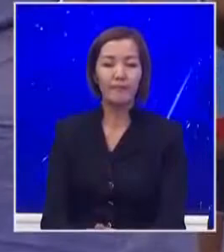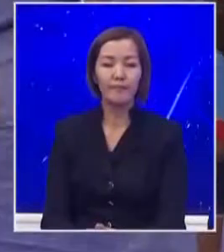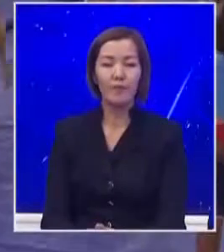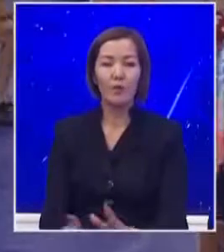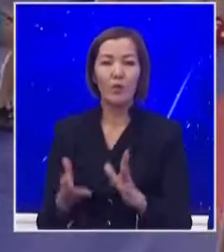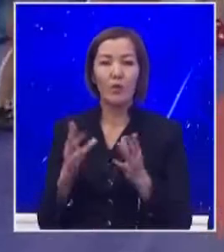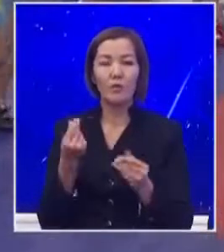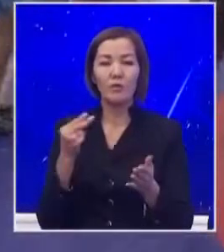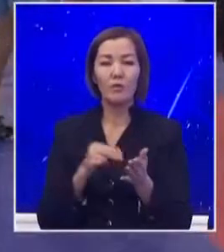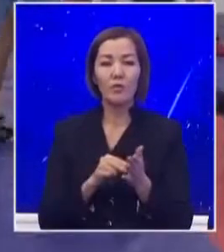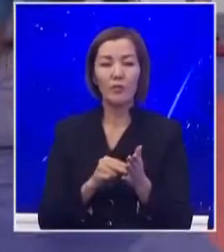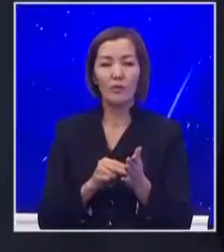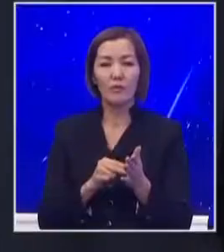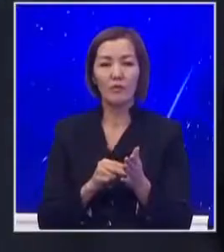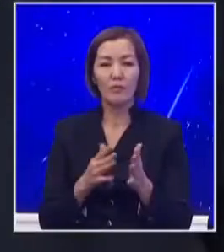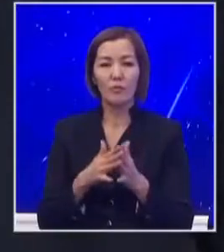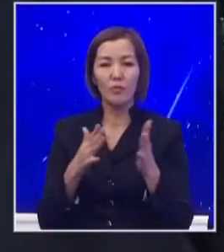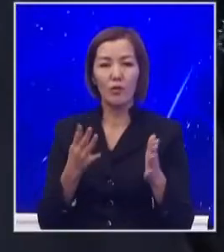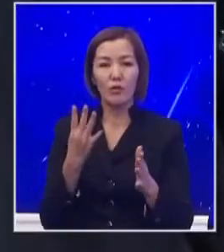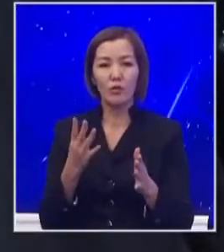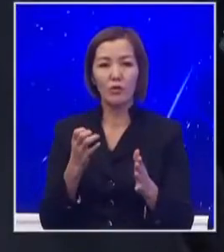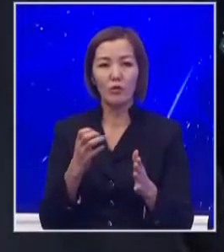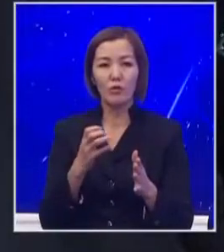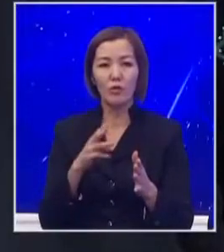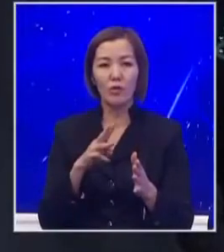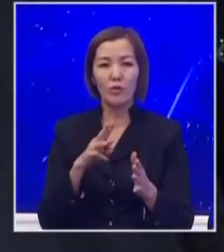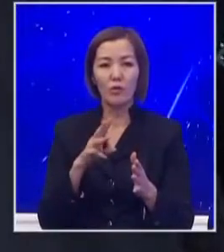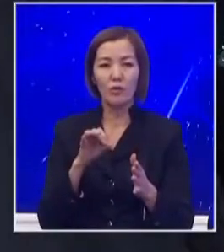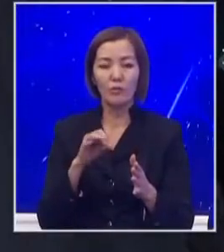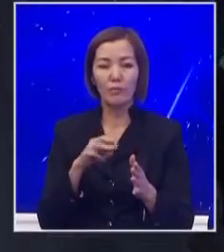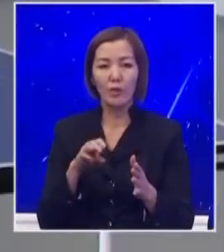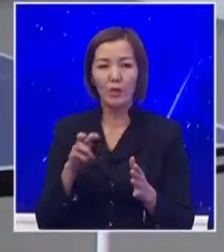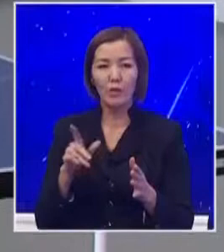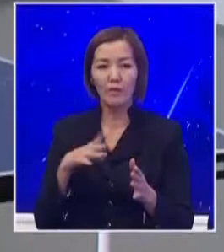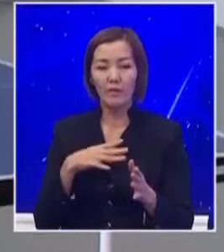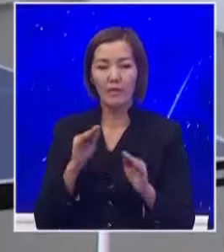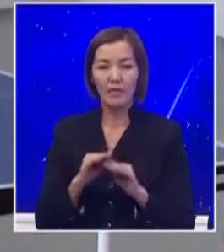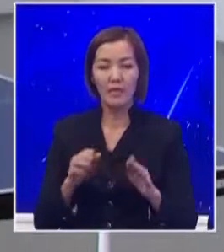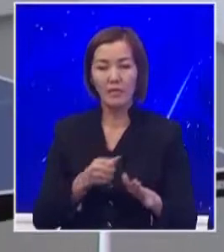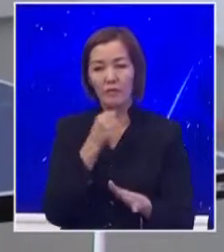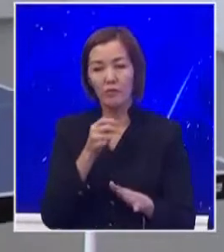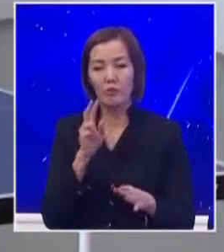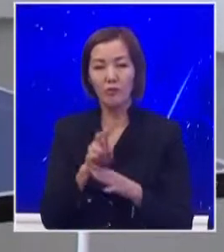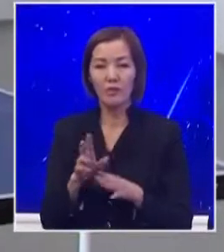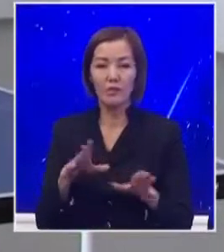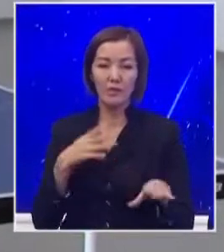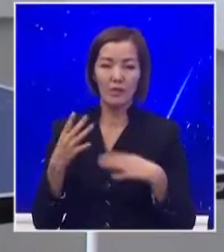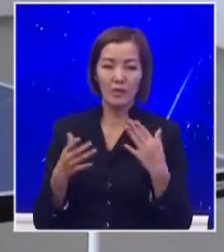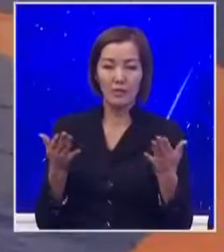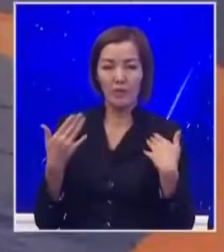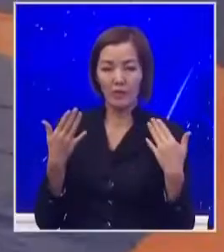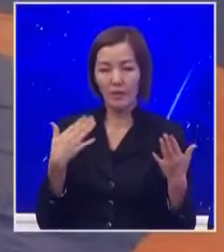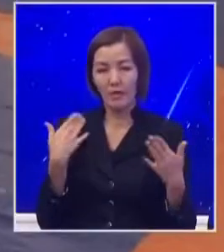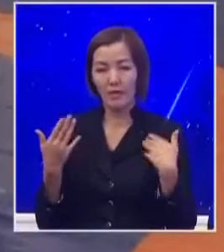Общая стоимость проекта составила более 400 миллионов тенге. Теперь детвора и взрослые могут заниматься в различных